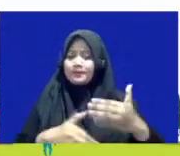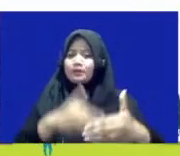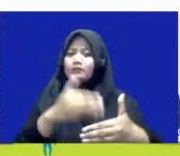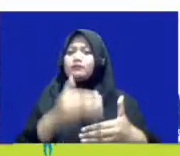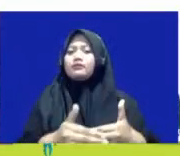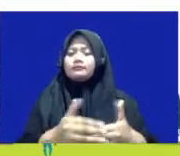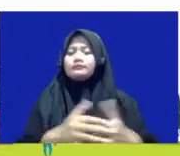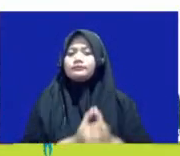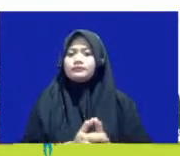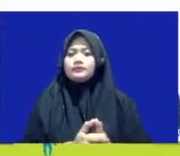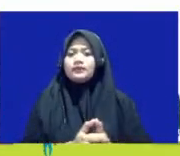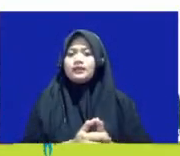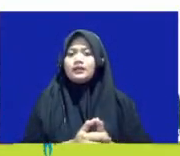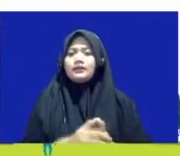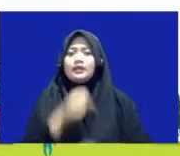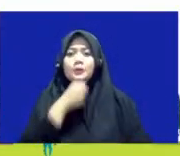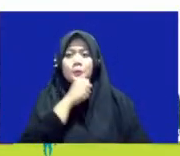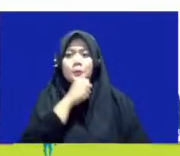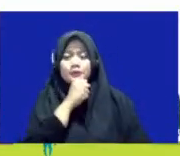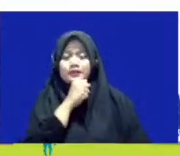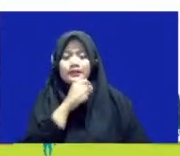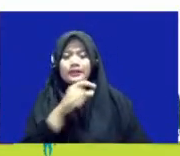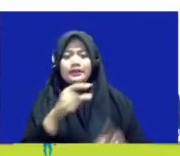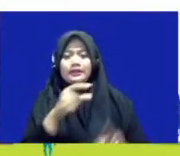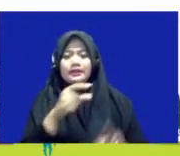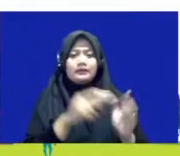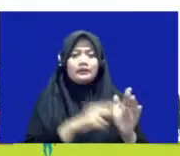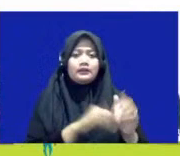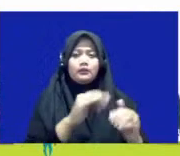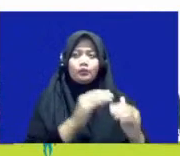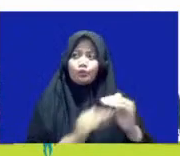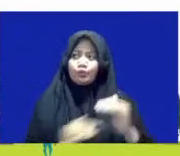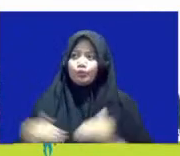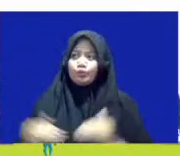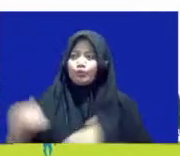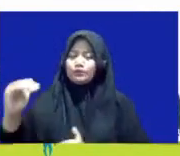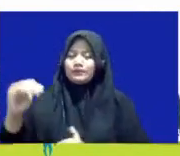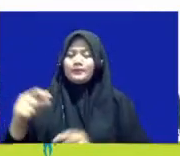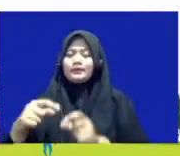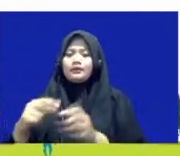dari jenjang usia dini hingga ke tingkat perguruan tinggi.